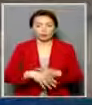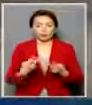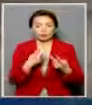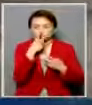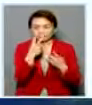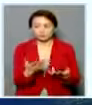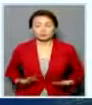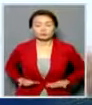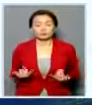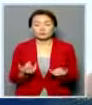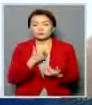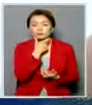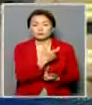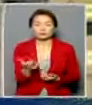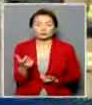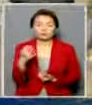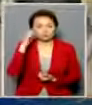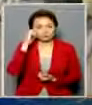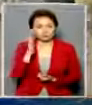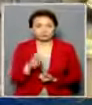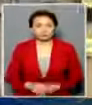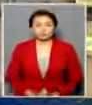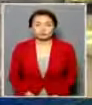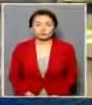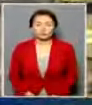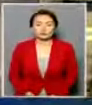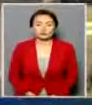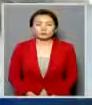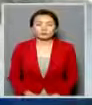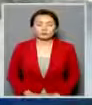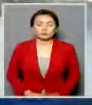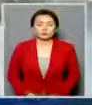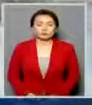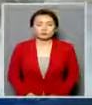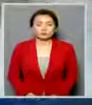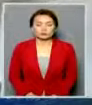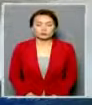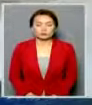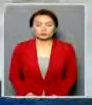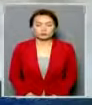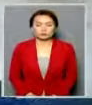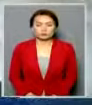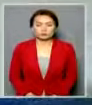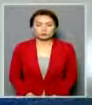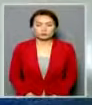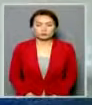города. Сегодняшняя экскурсия навсегда останется в его памяти. Искандер Абильда, Астана Айбахыт, Айбек Галымов, служба новостей.